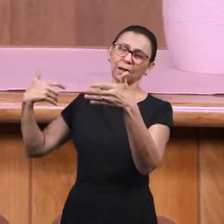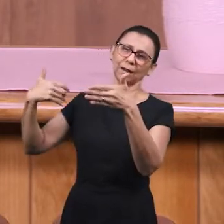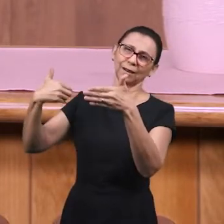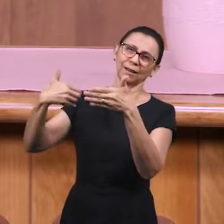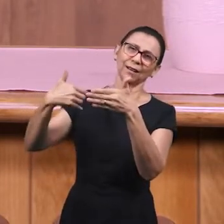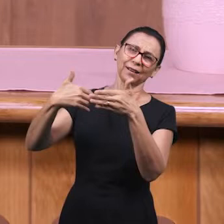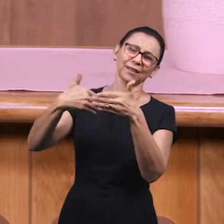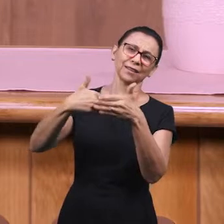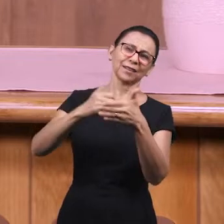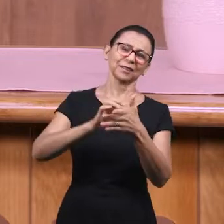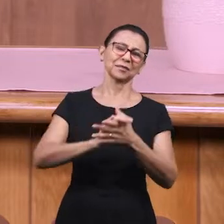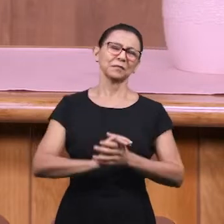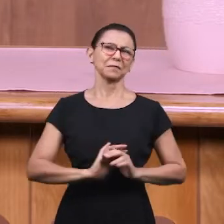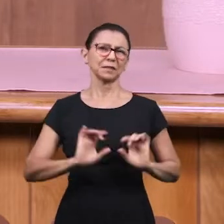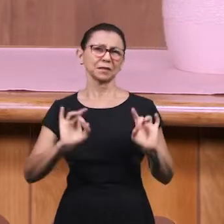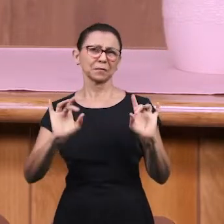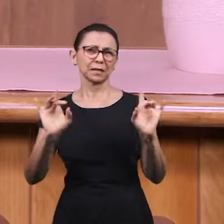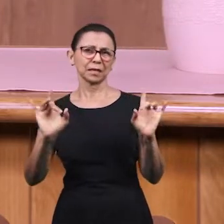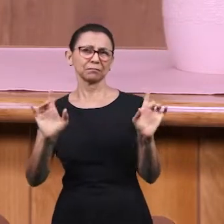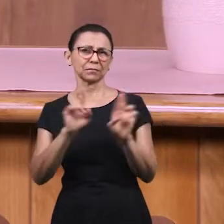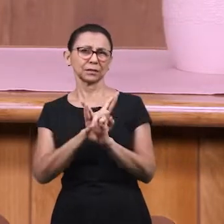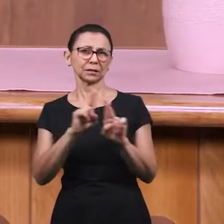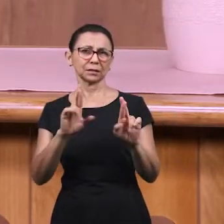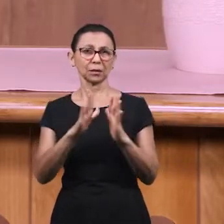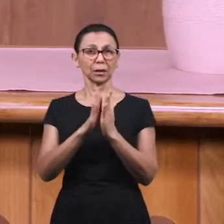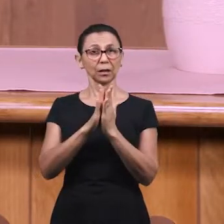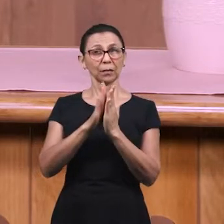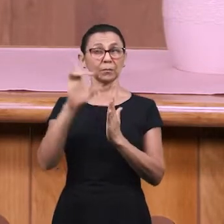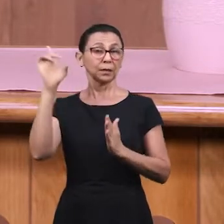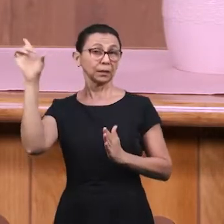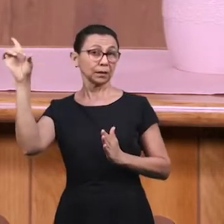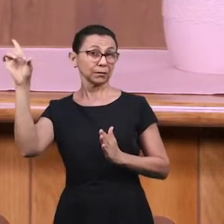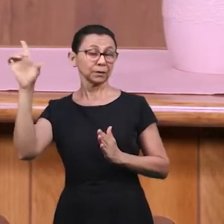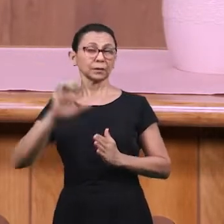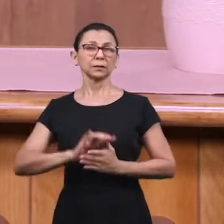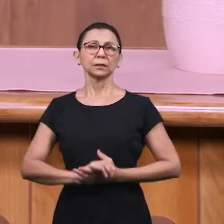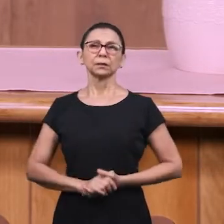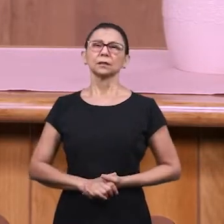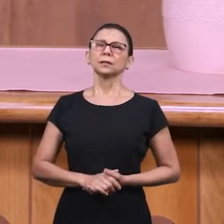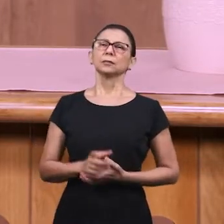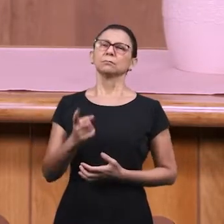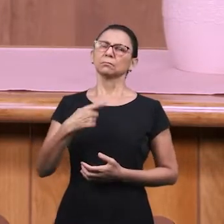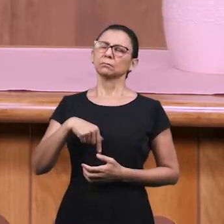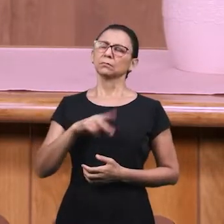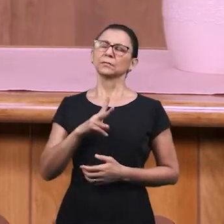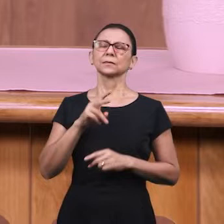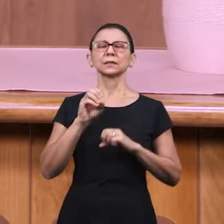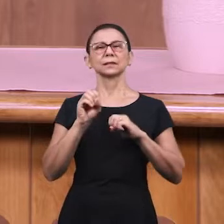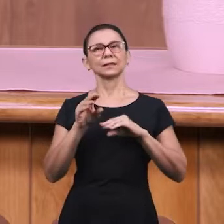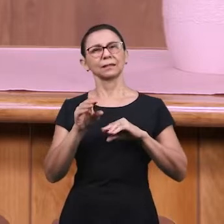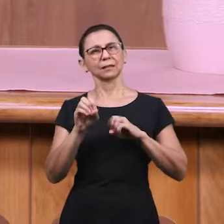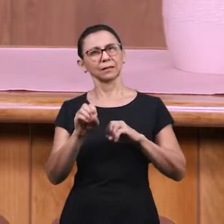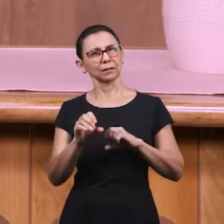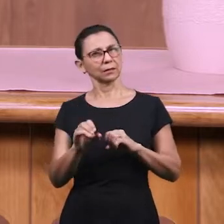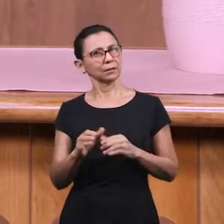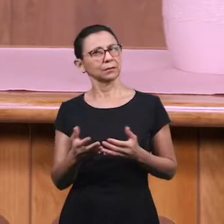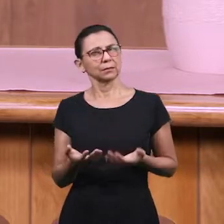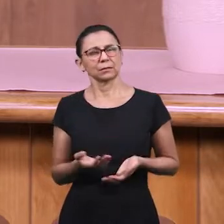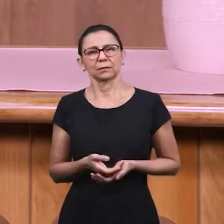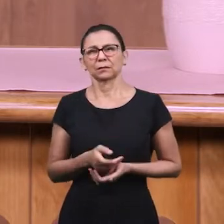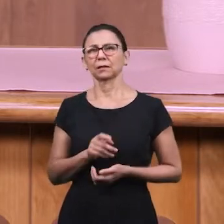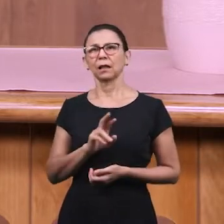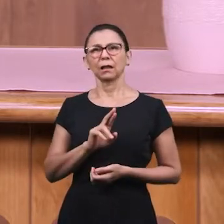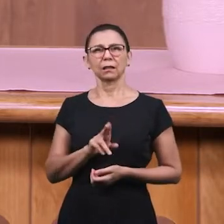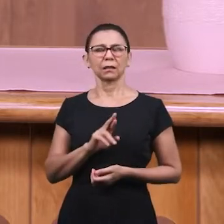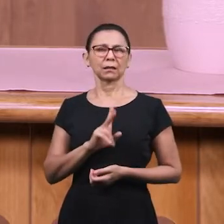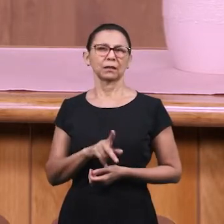лет научали, особенно в отношении слова, доктрины. Мы всегда учили, и это